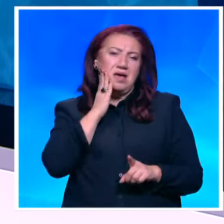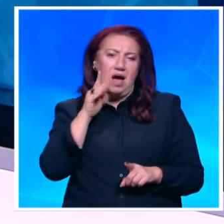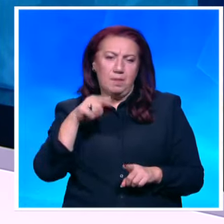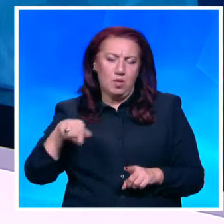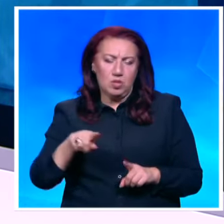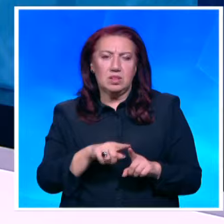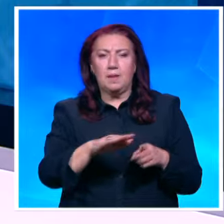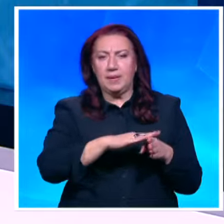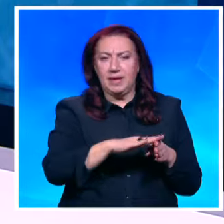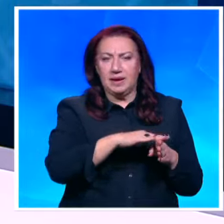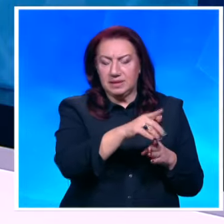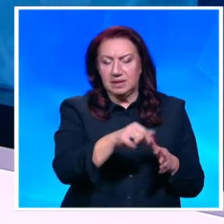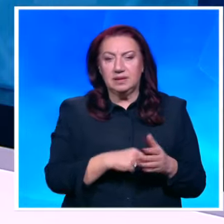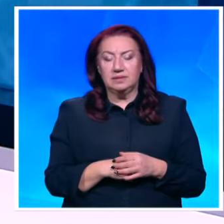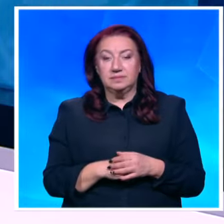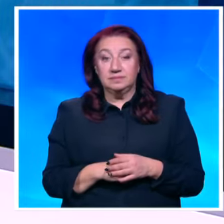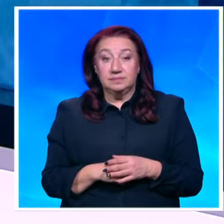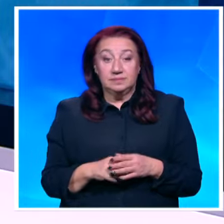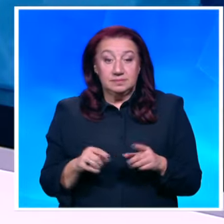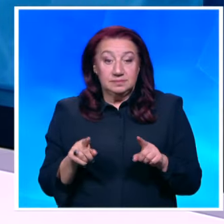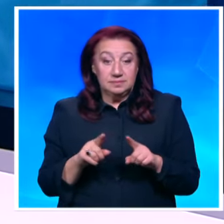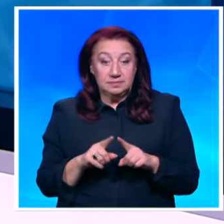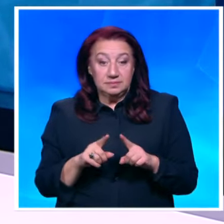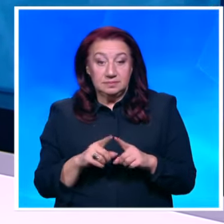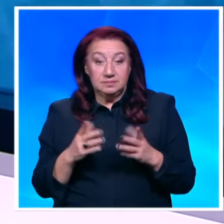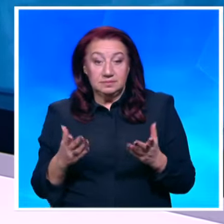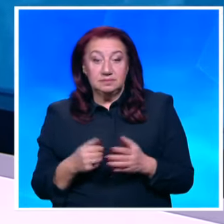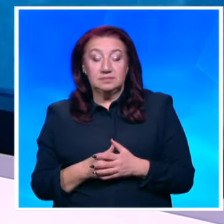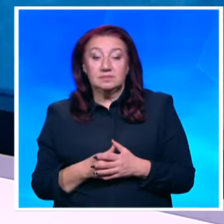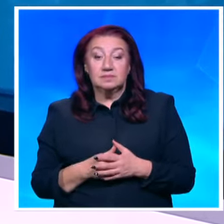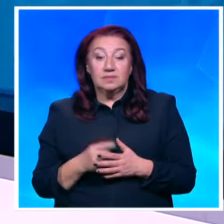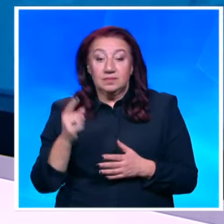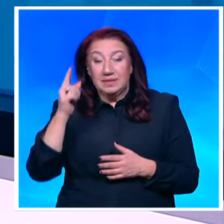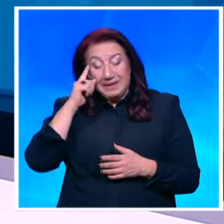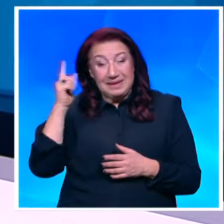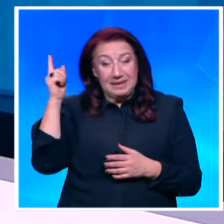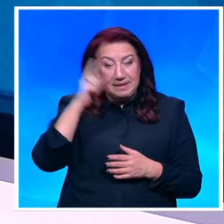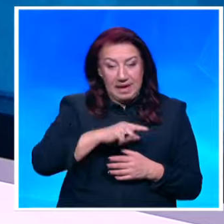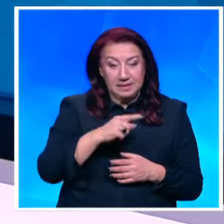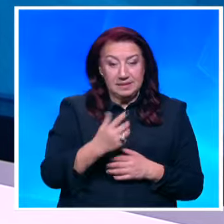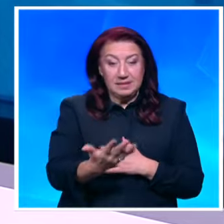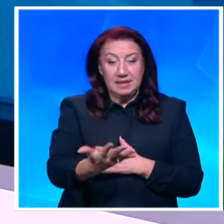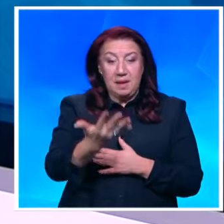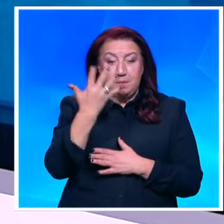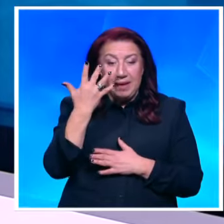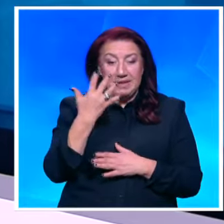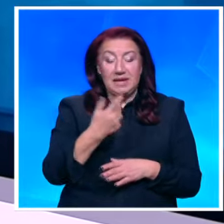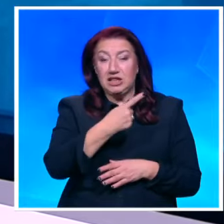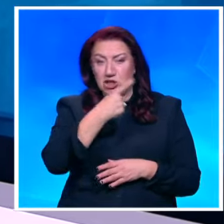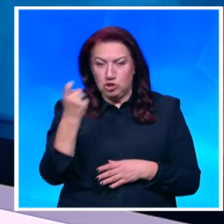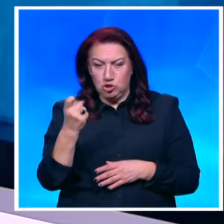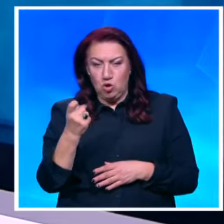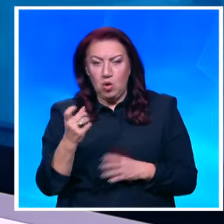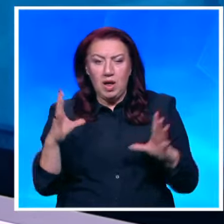И още през деня са станали над 5100 тежки катастрофи. За сравнение, през тъмната част на денонощието те са